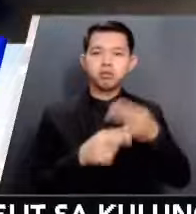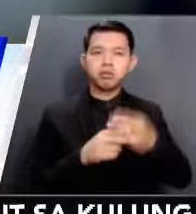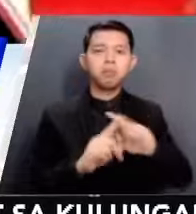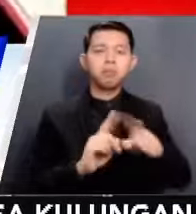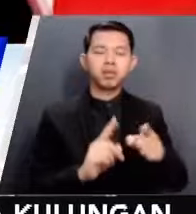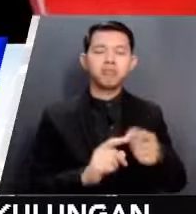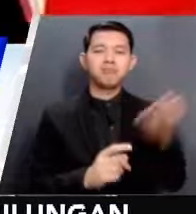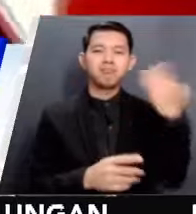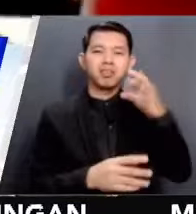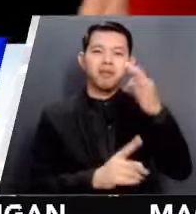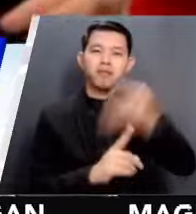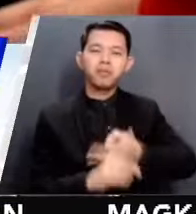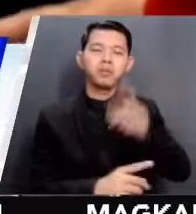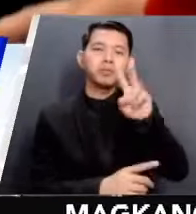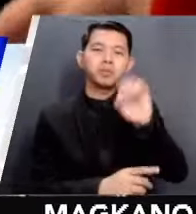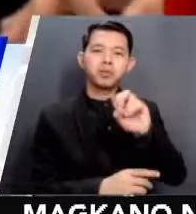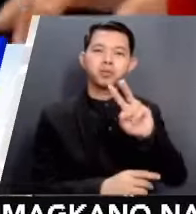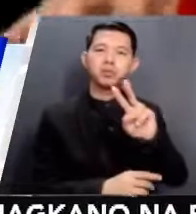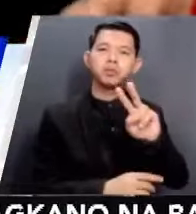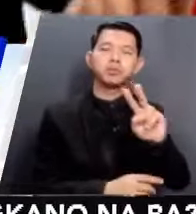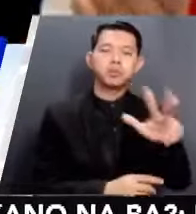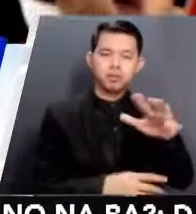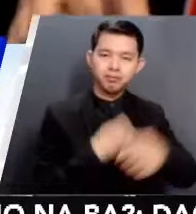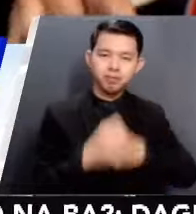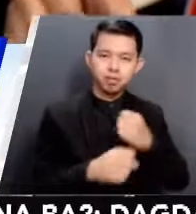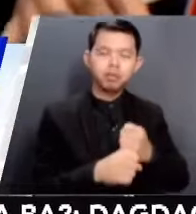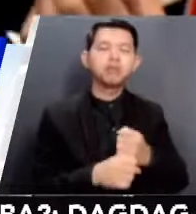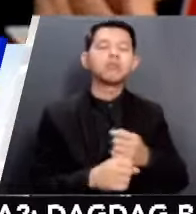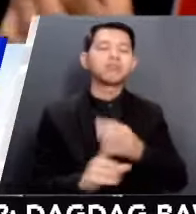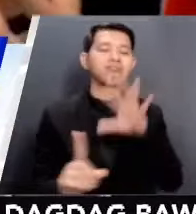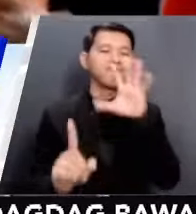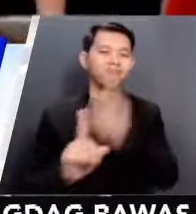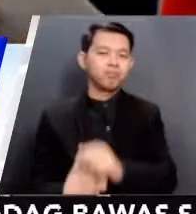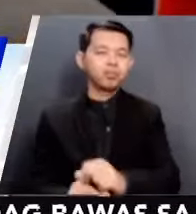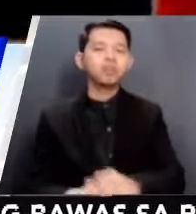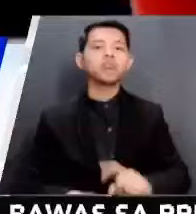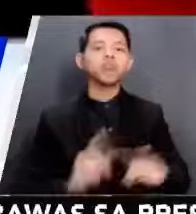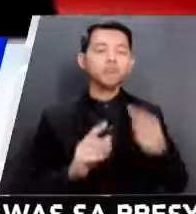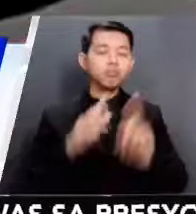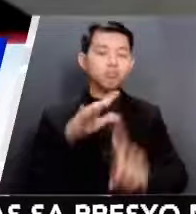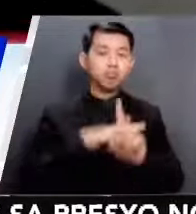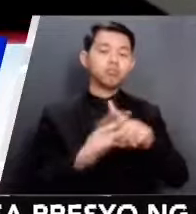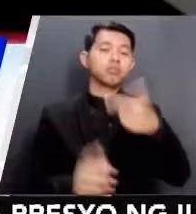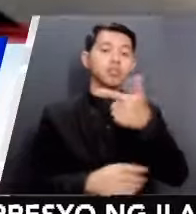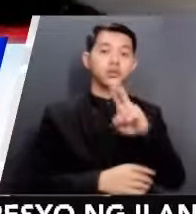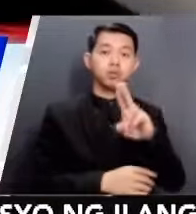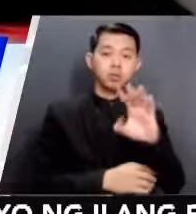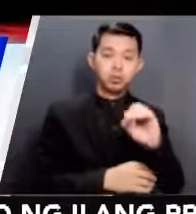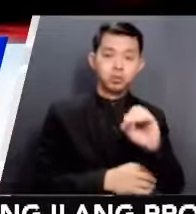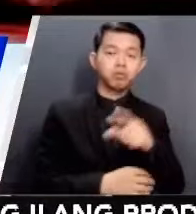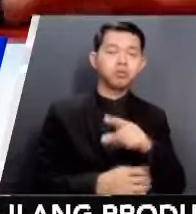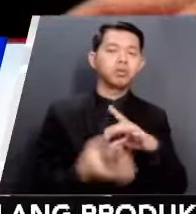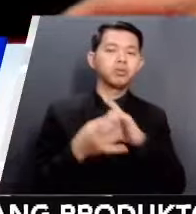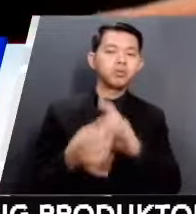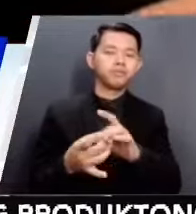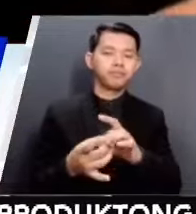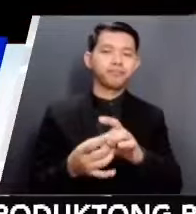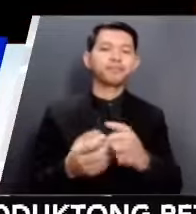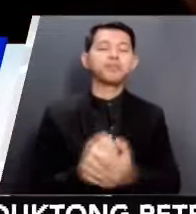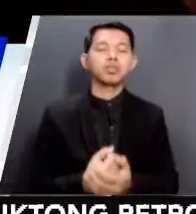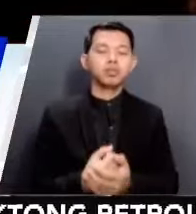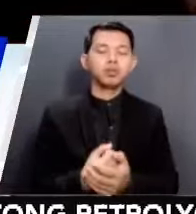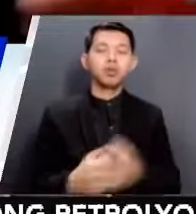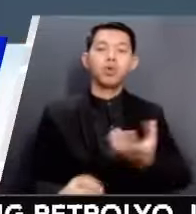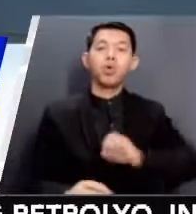2023 lumabas ding naging incorporator sig go ng bafu land development incorp operated ang may-ari ng lupang kinatatayuan ng ni